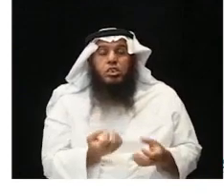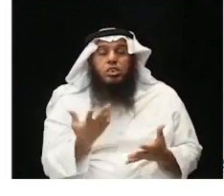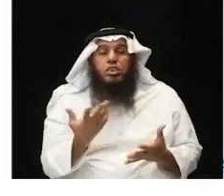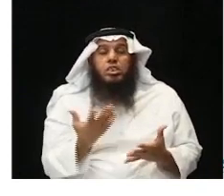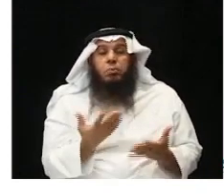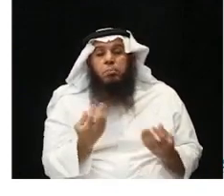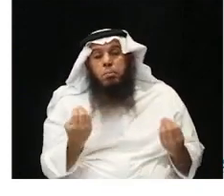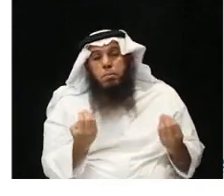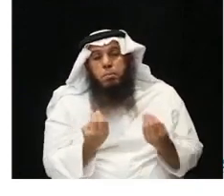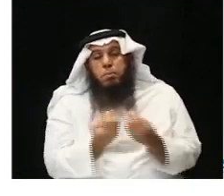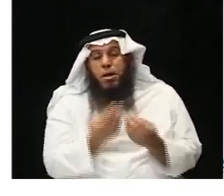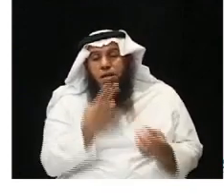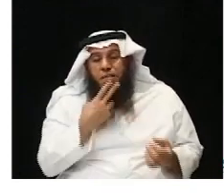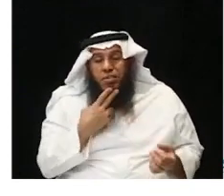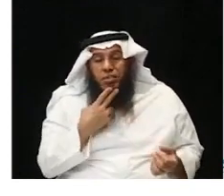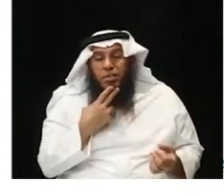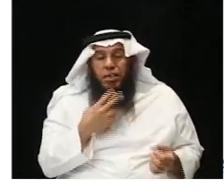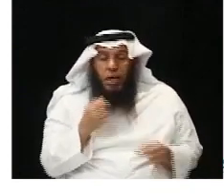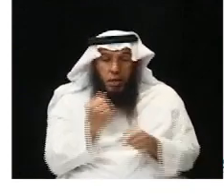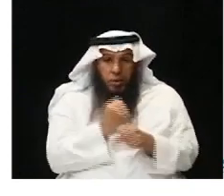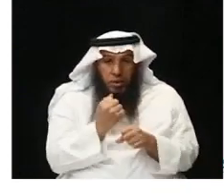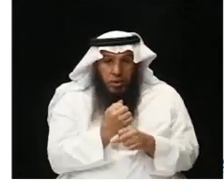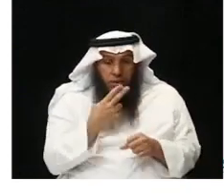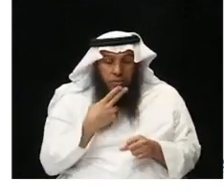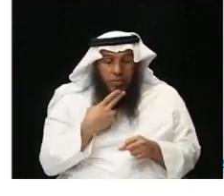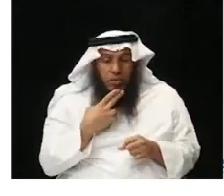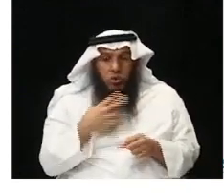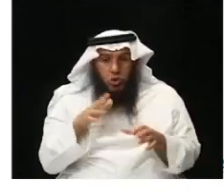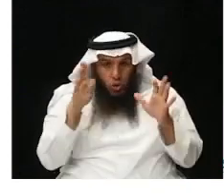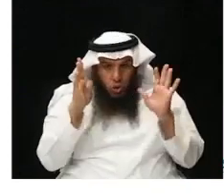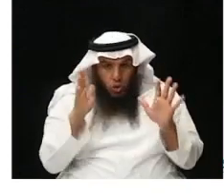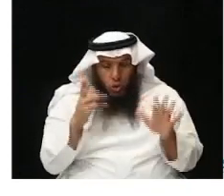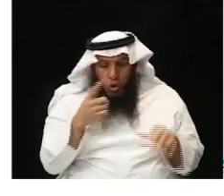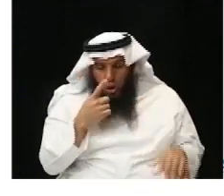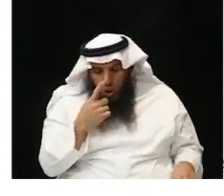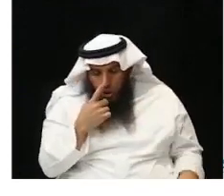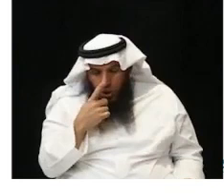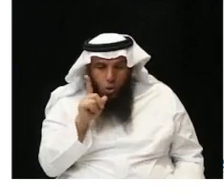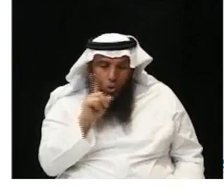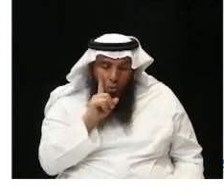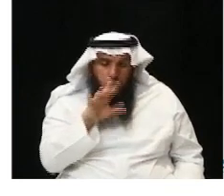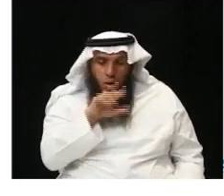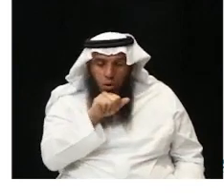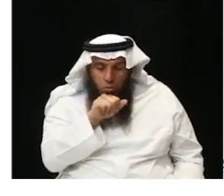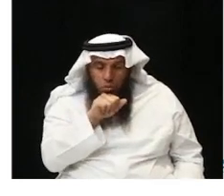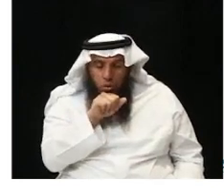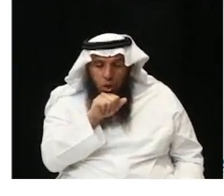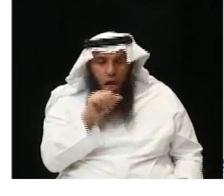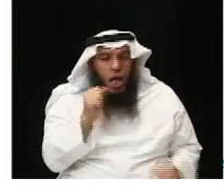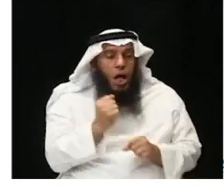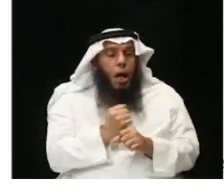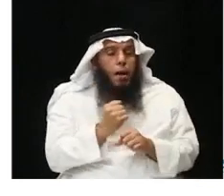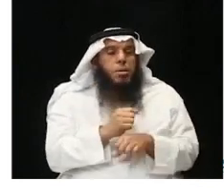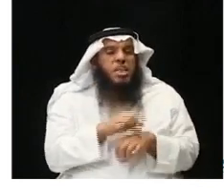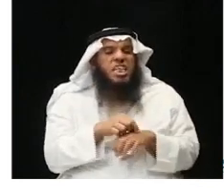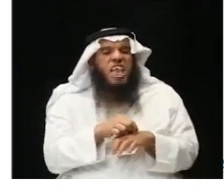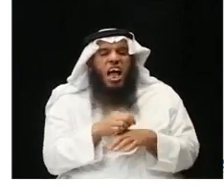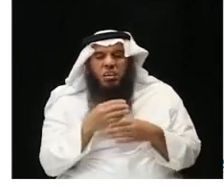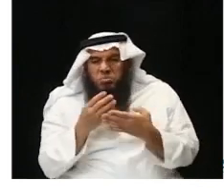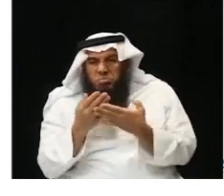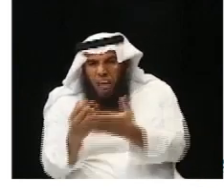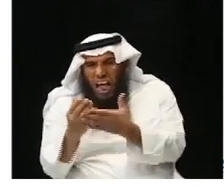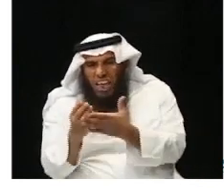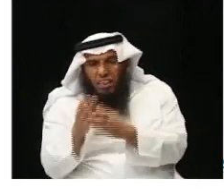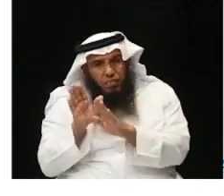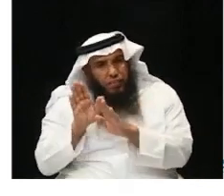الصالحين. إذن من عمل صالحا من صلاة، بر الوالدين، عمل إنساني للناس